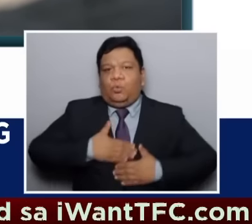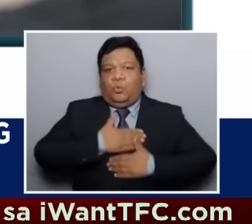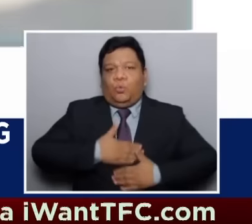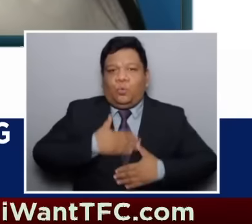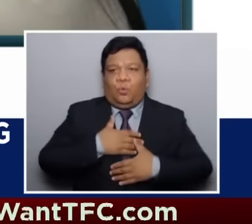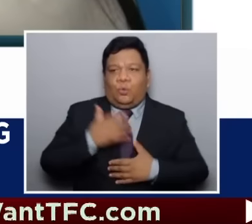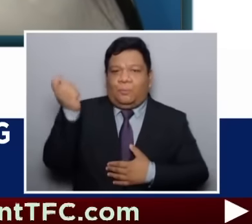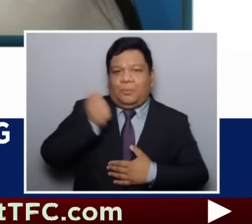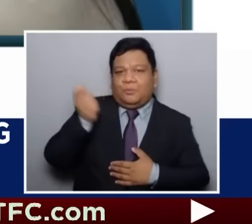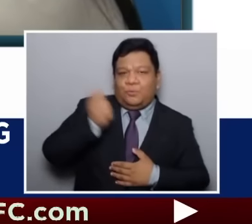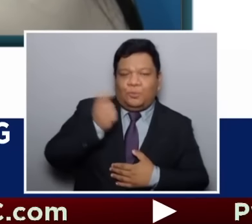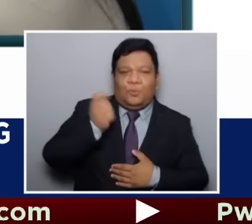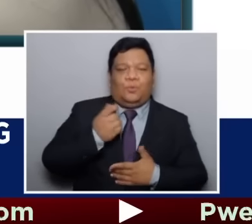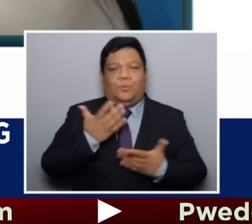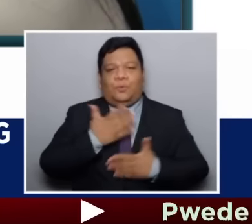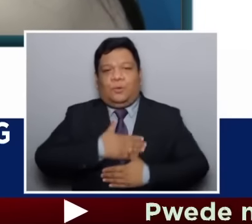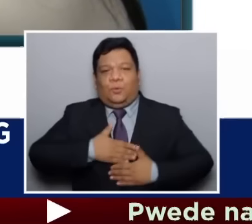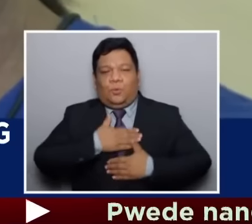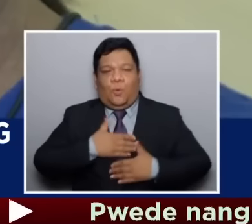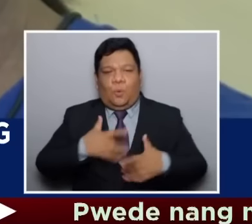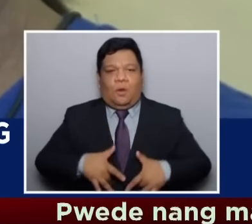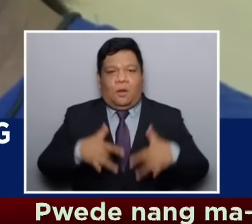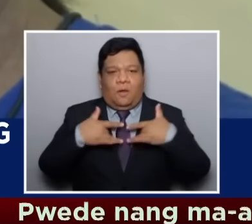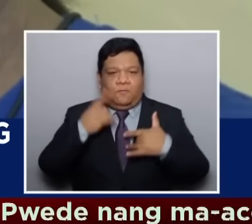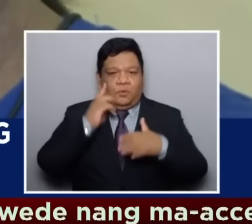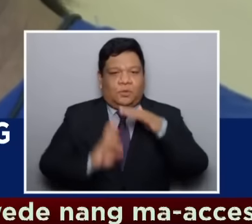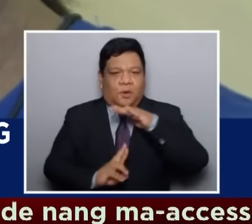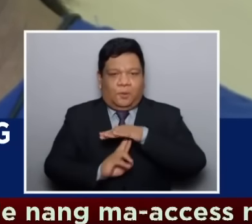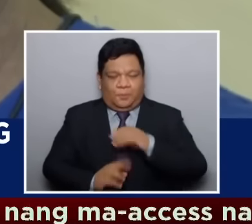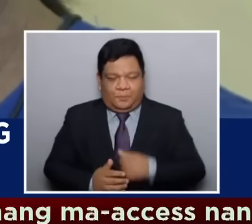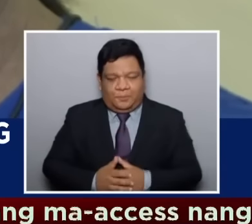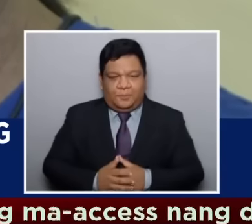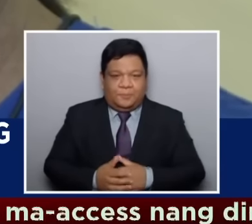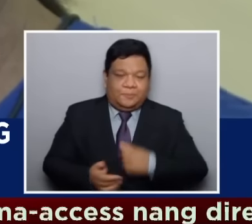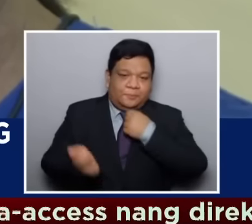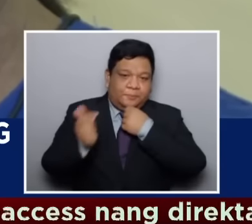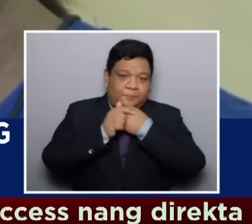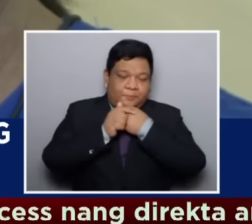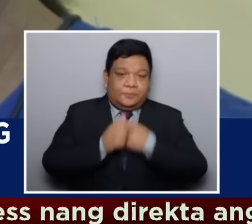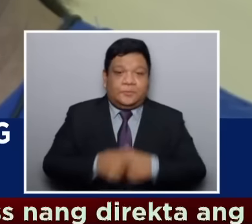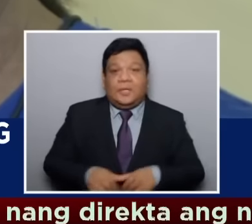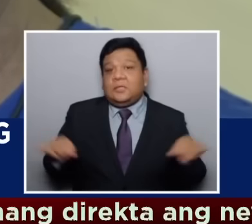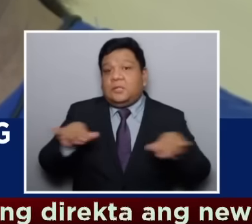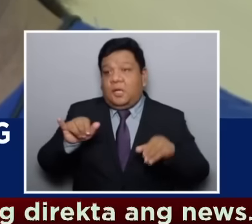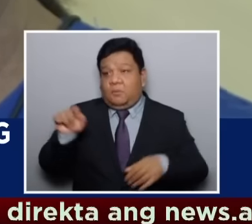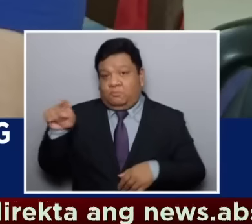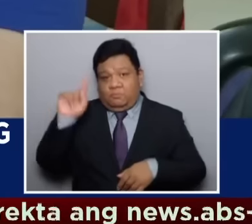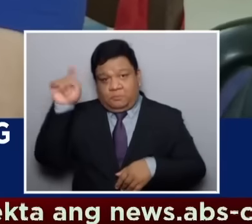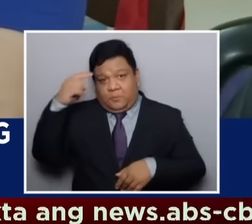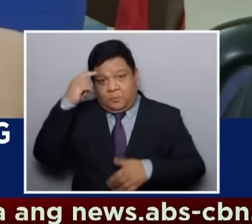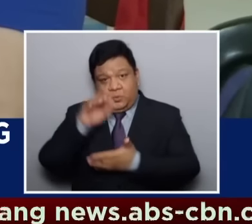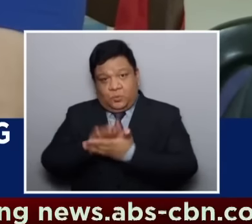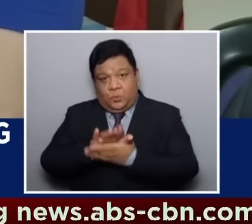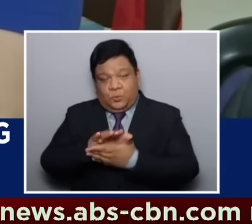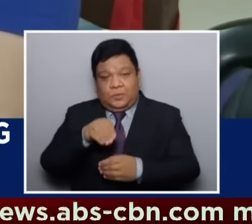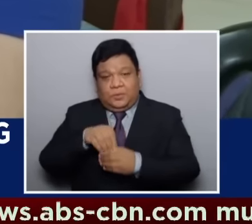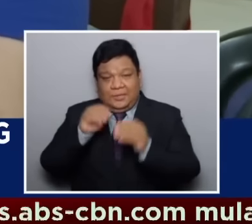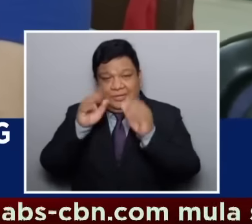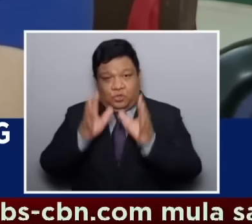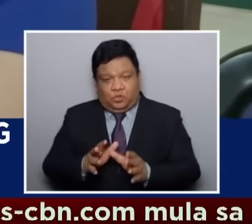ang kasarapan po sana sa retirement. Gusto rin sana ng public school teacher na si Evangeline Garvida na mas